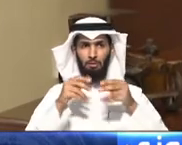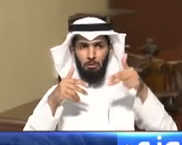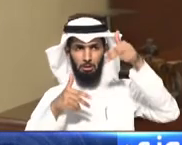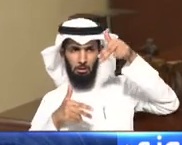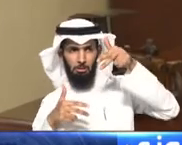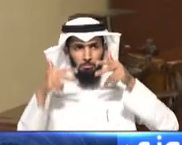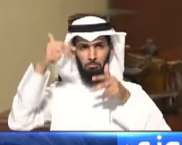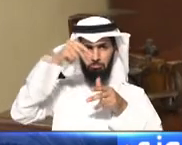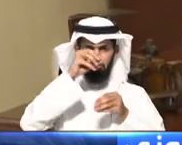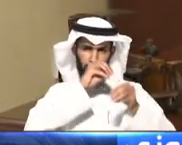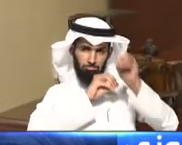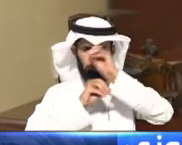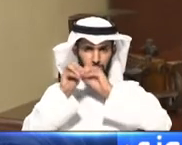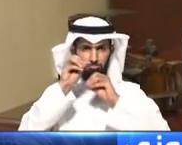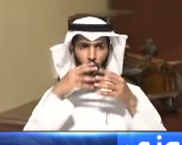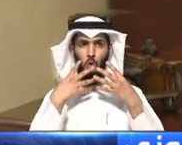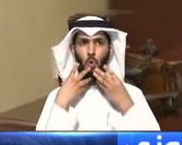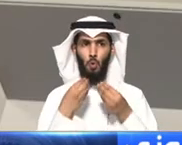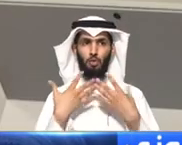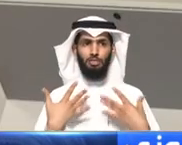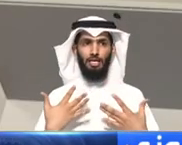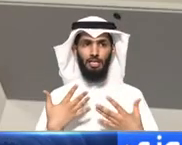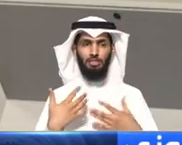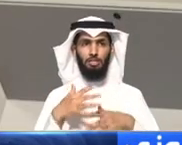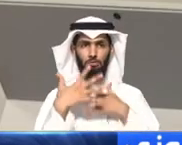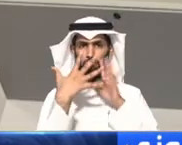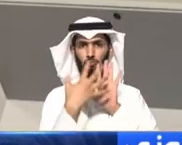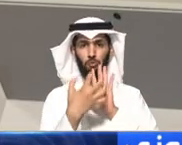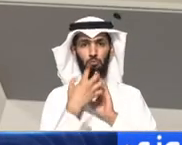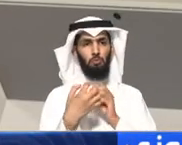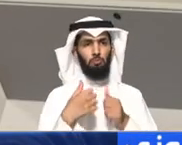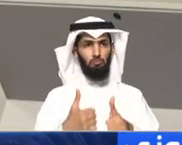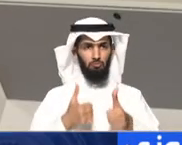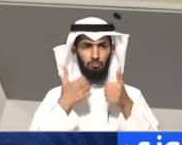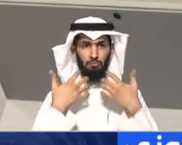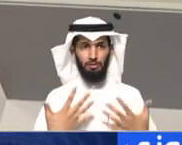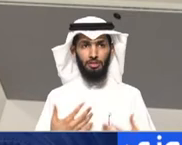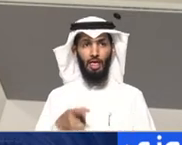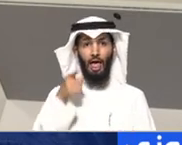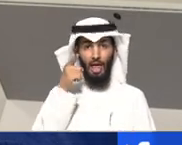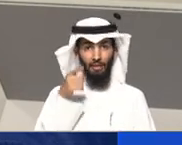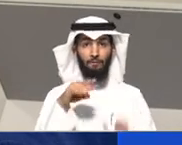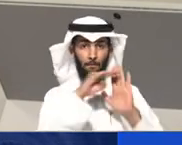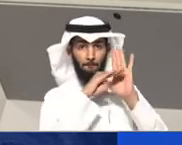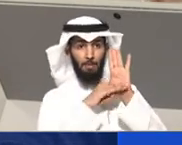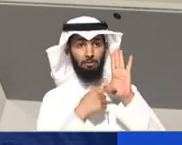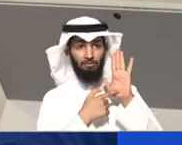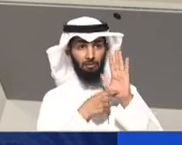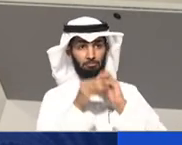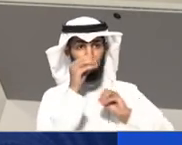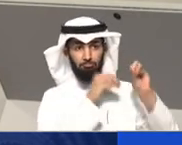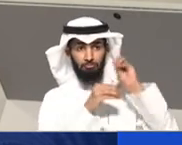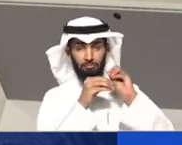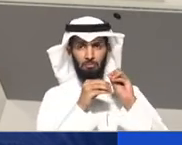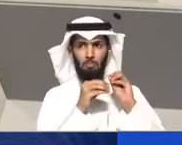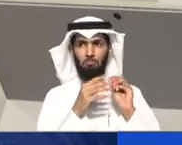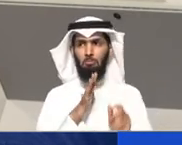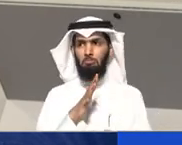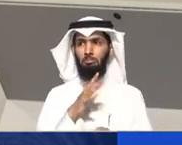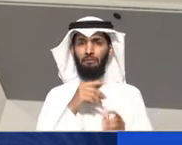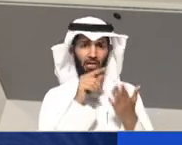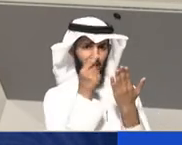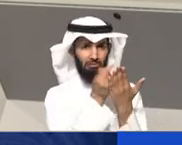الطالب بطريقة مشوقة وسلسة. عندي صبورة إلكترونية موجودة في البرنامج، وأيضا مرات أنا أحتاج يعني الصبورة العادية